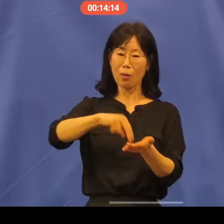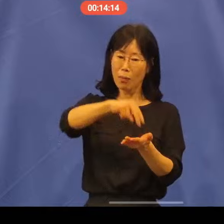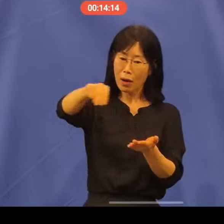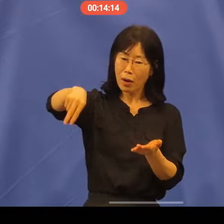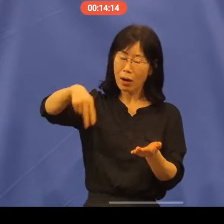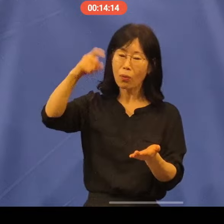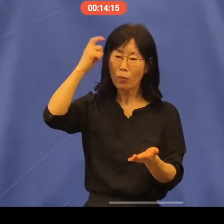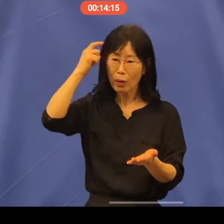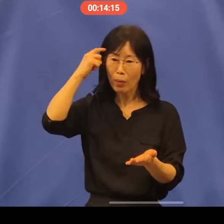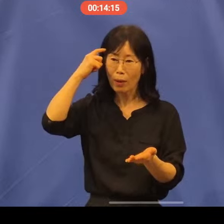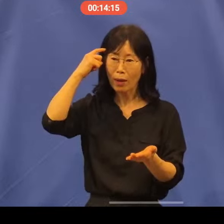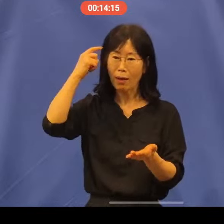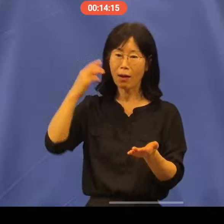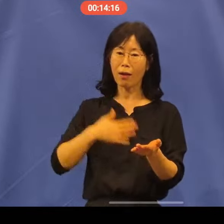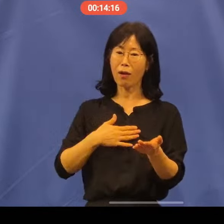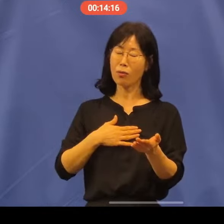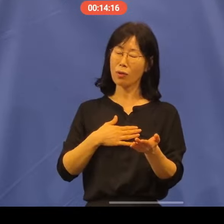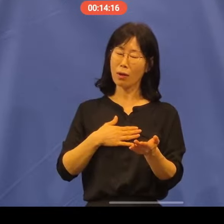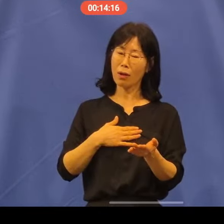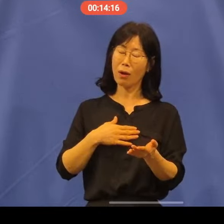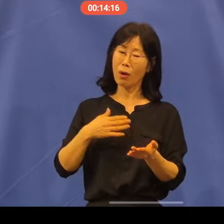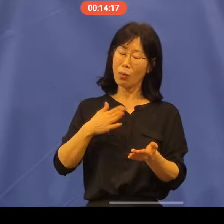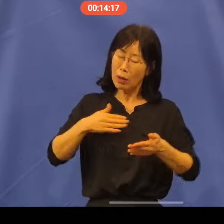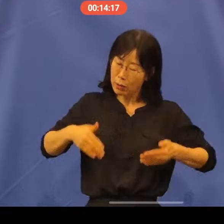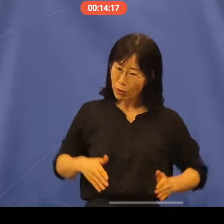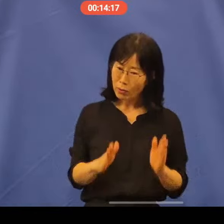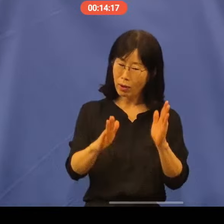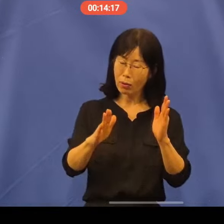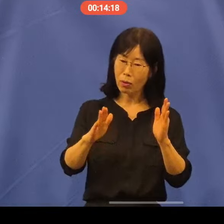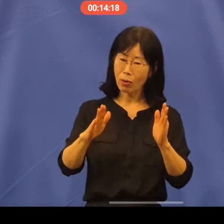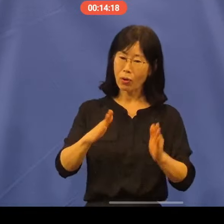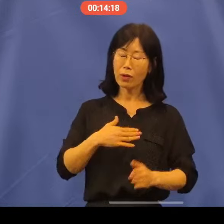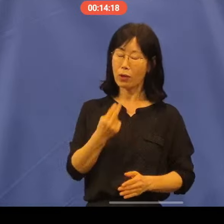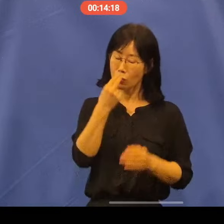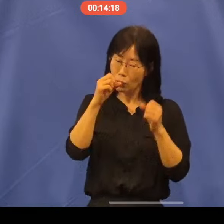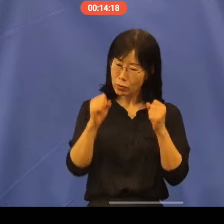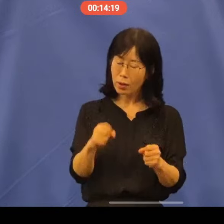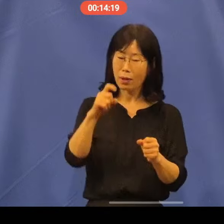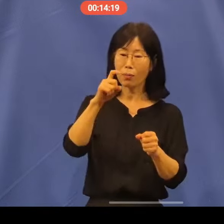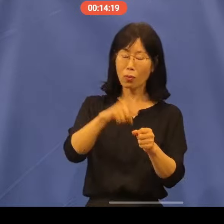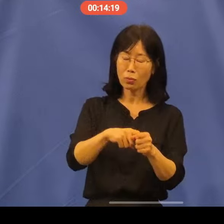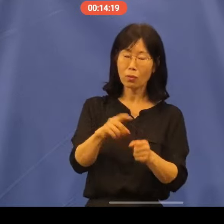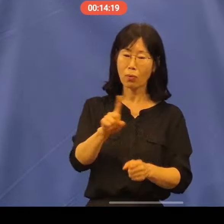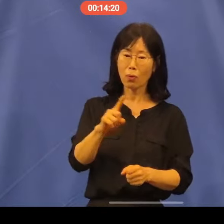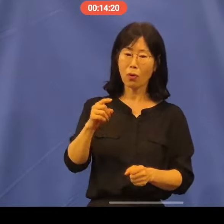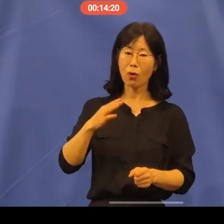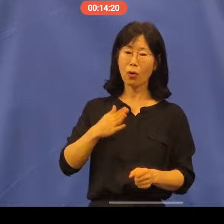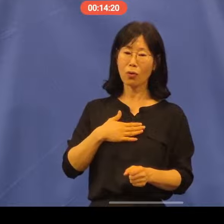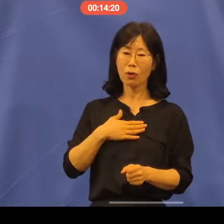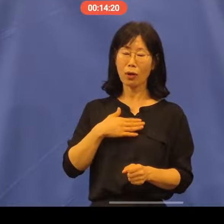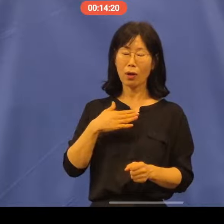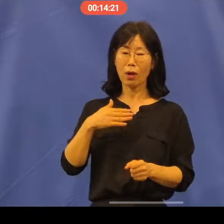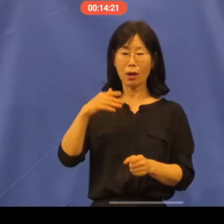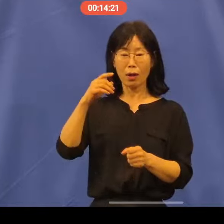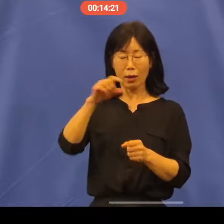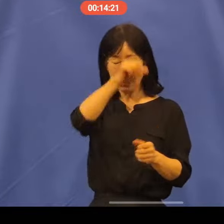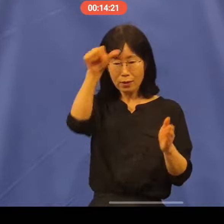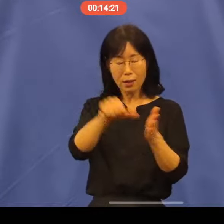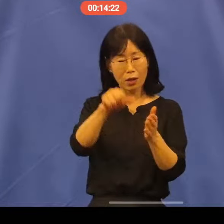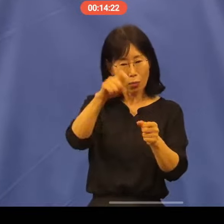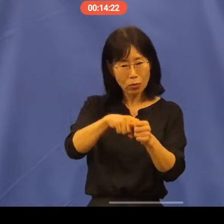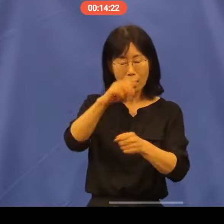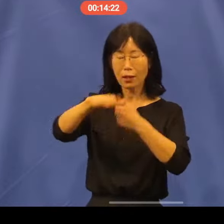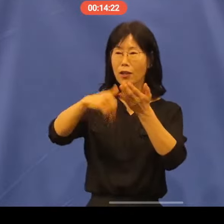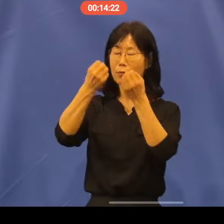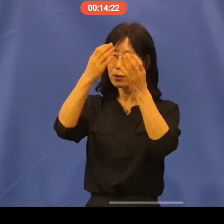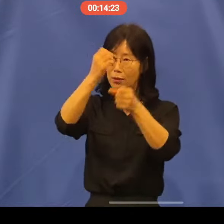어디로 왔으며 왜 존재하는지, 무엇을 위해 살아야 되는지, 내가 어디로 가는지, 하나님 왜 나를